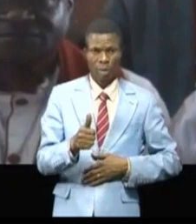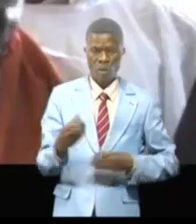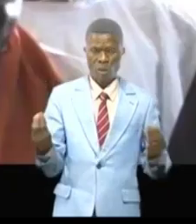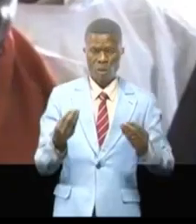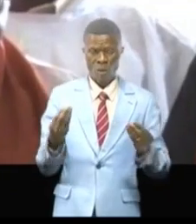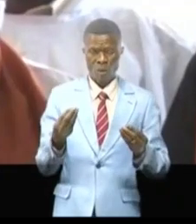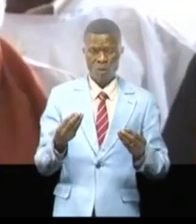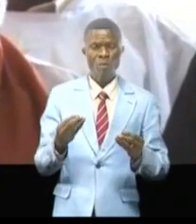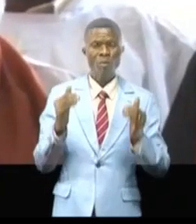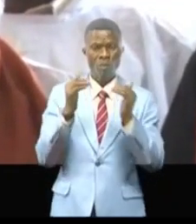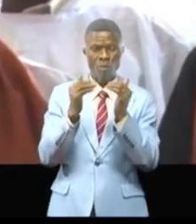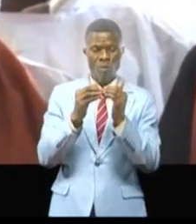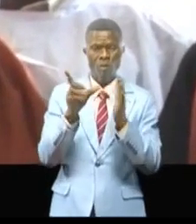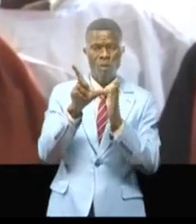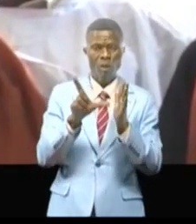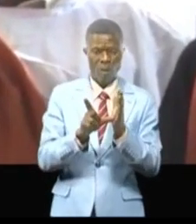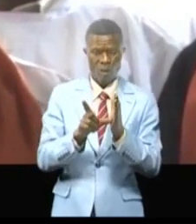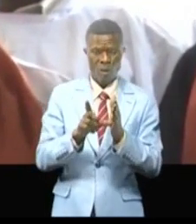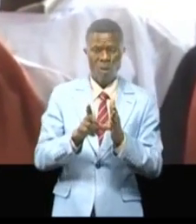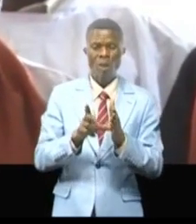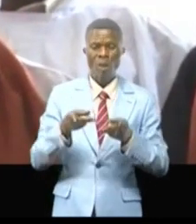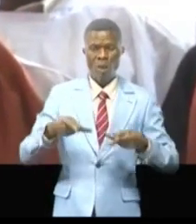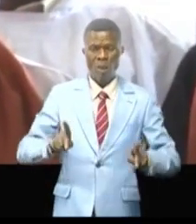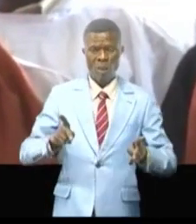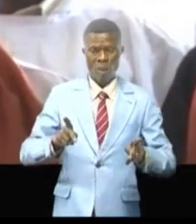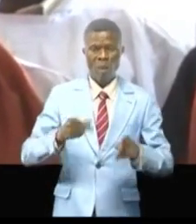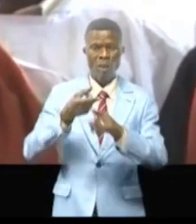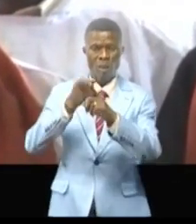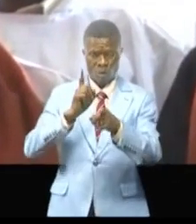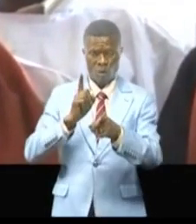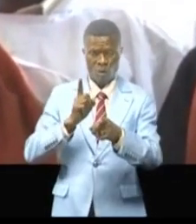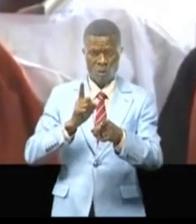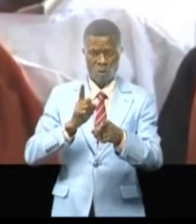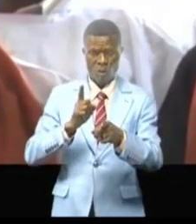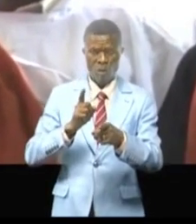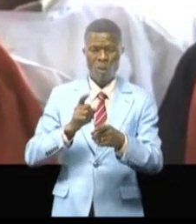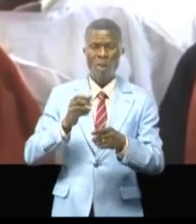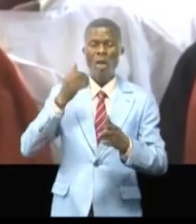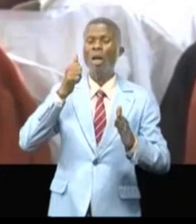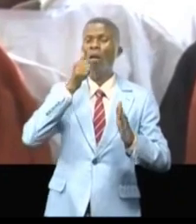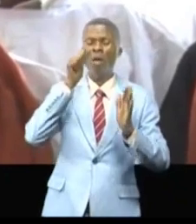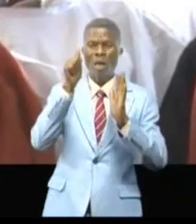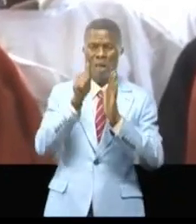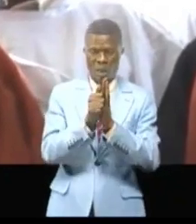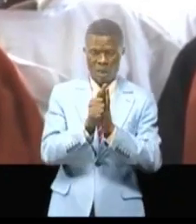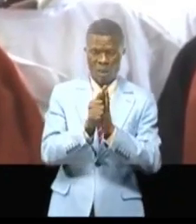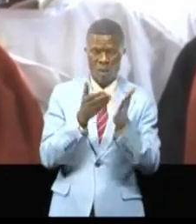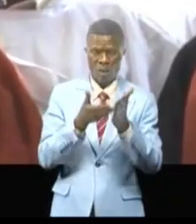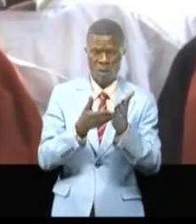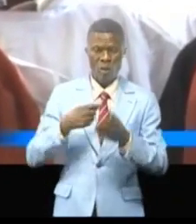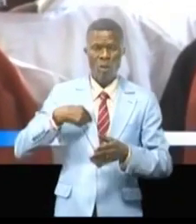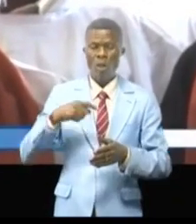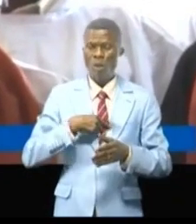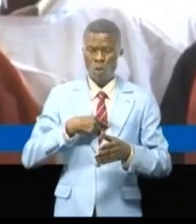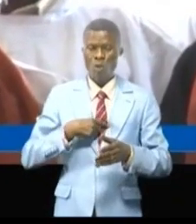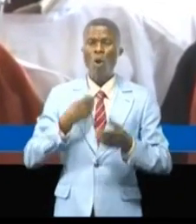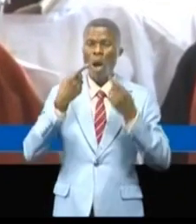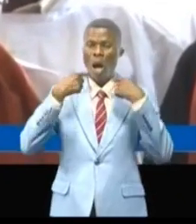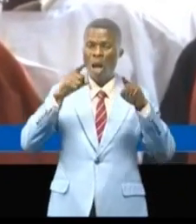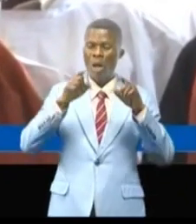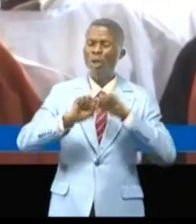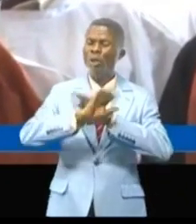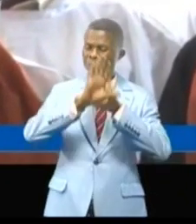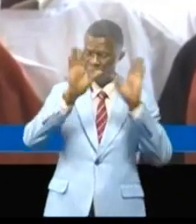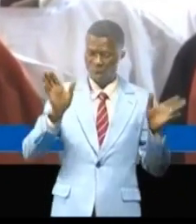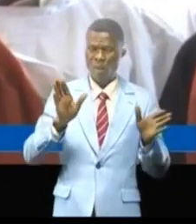la légalité et de la légitimité tirée de l'arrêté susvisé, nous dénonçons et décrions